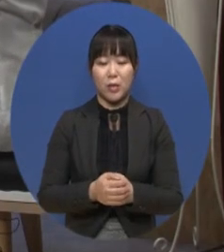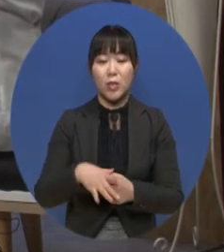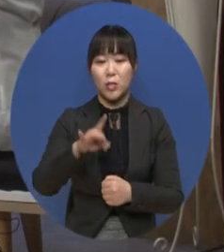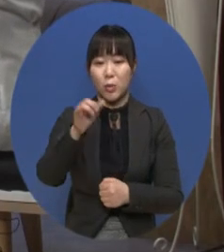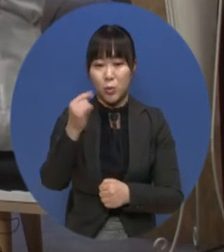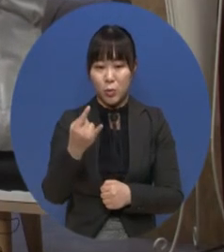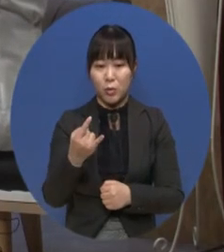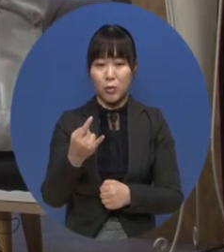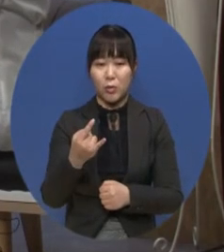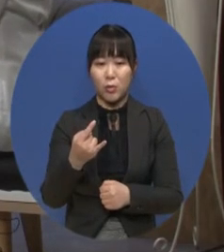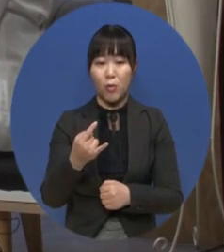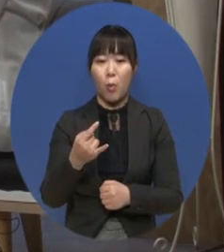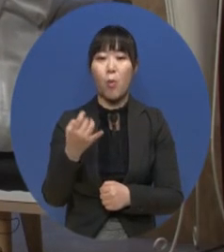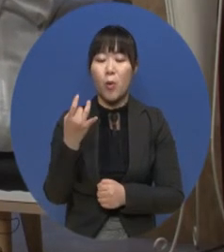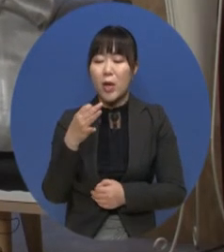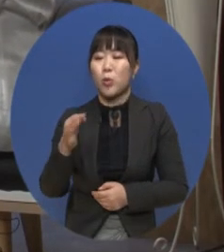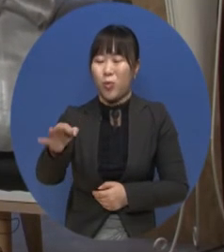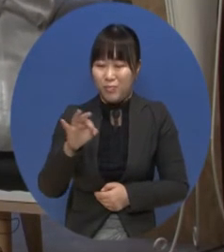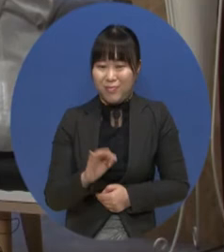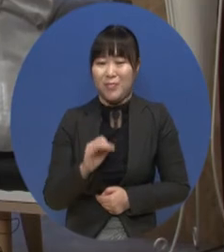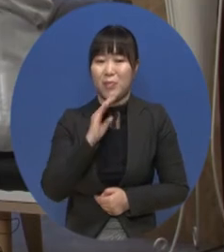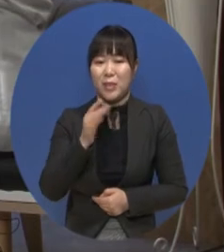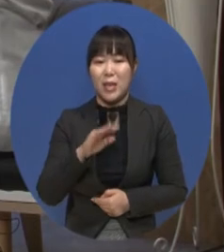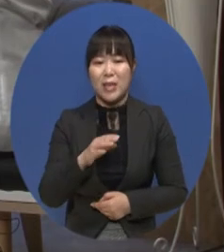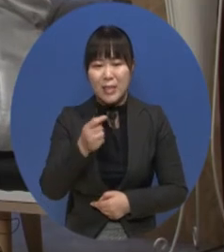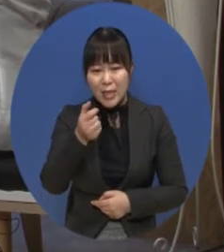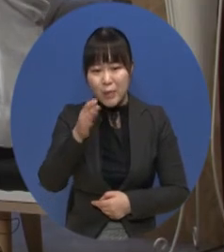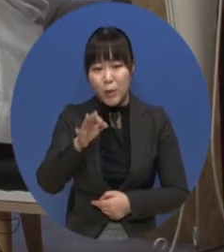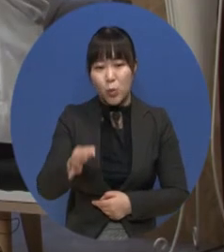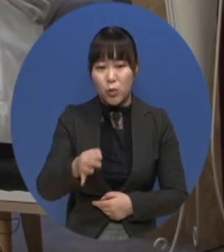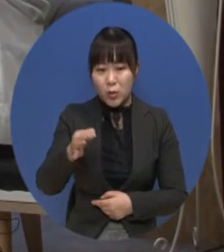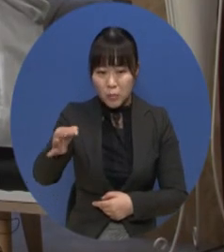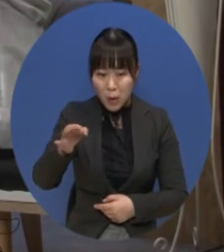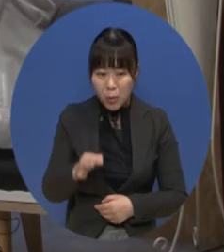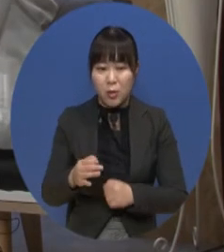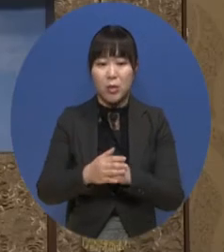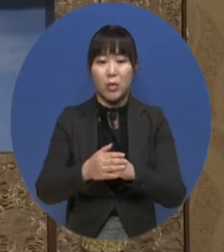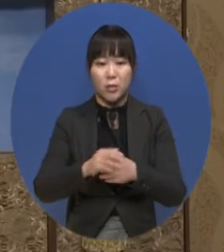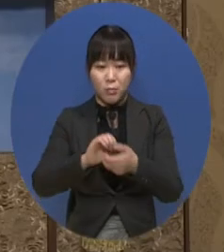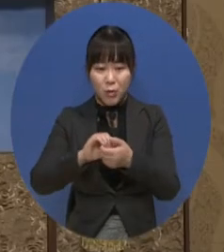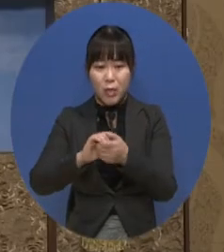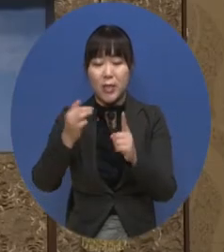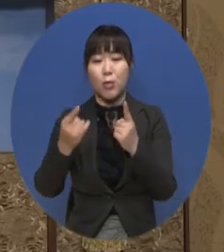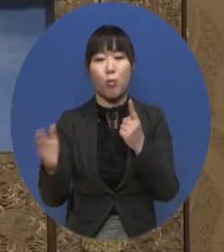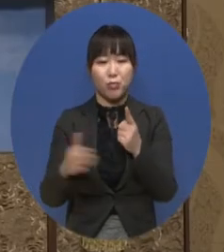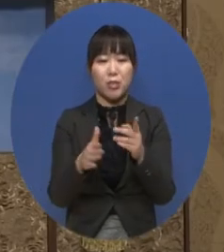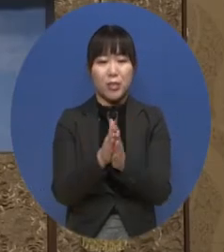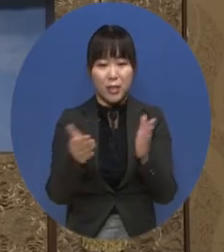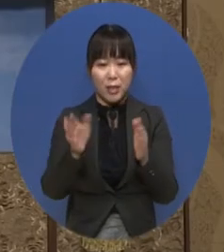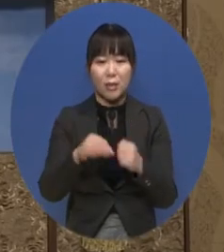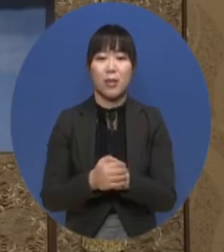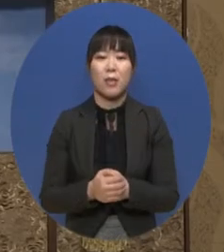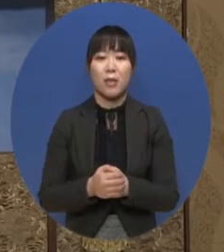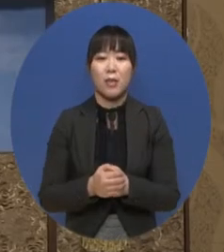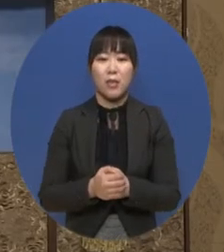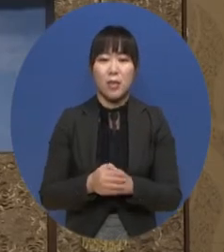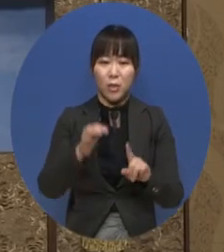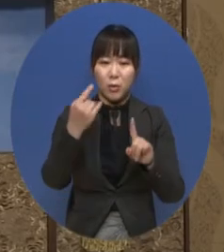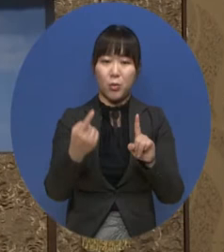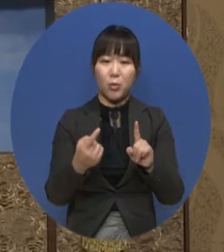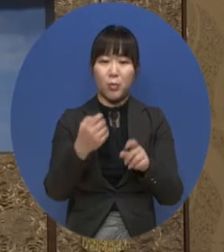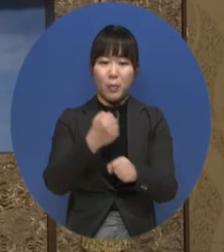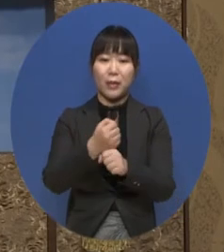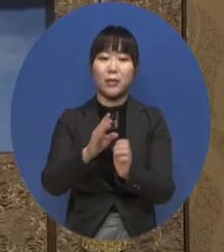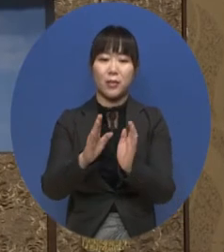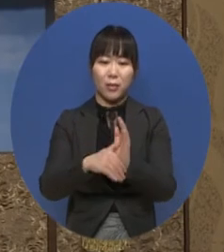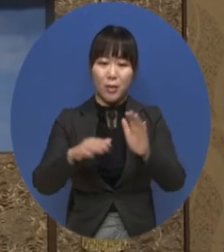이거 6가지거든요. 이제 작지만 이제 돈을 받고 판매 정기 구독을 이제 2호부터는 시작하는데 네. 이거를 이제 만들었을 때 다